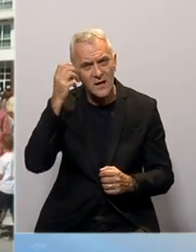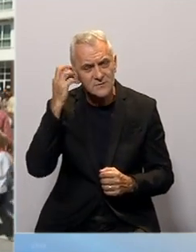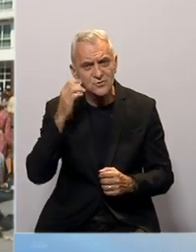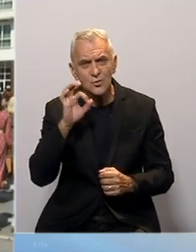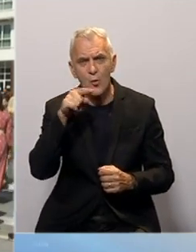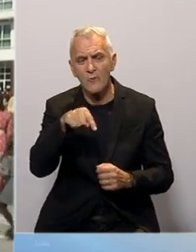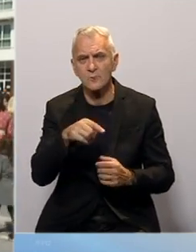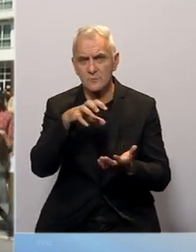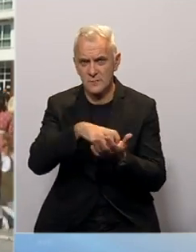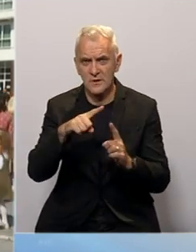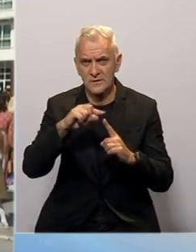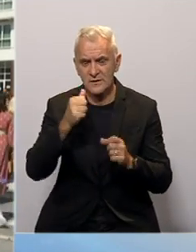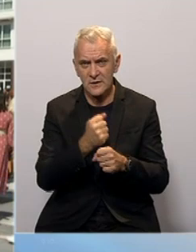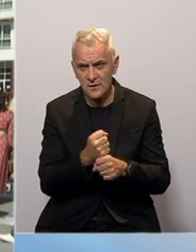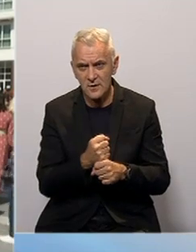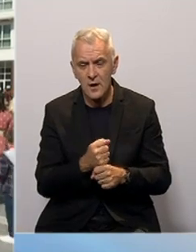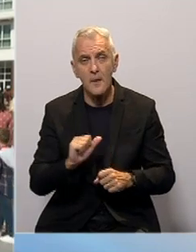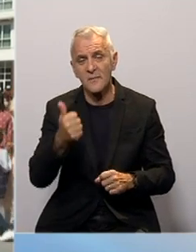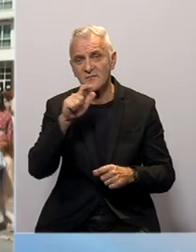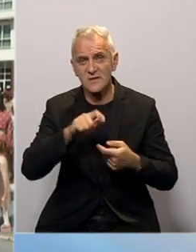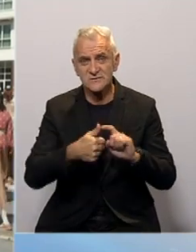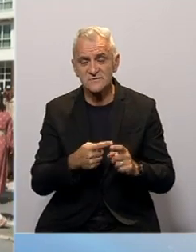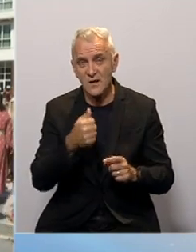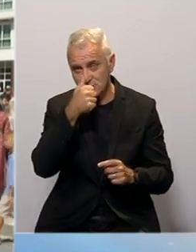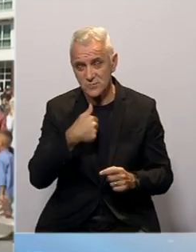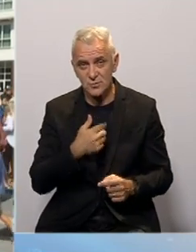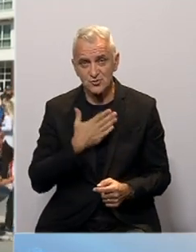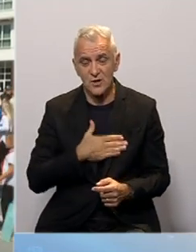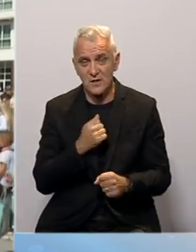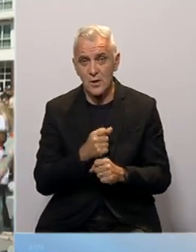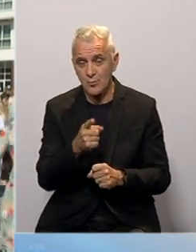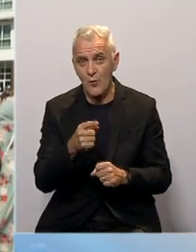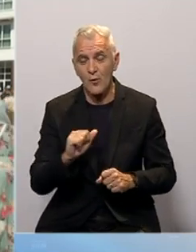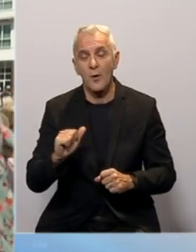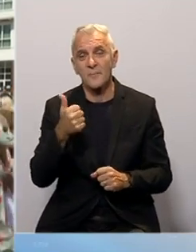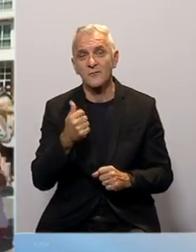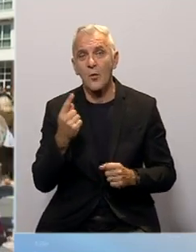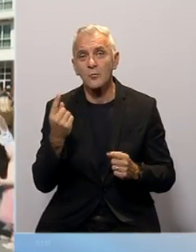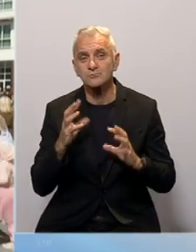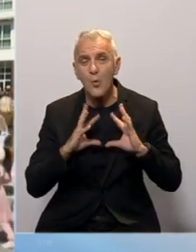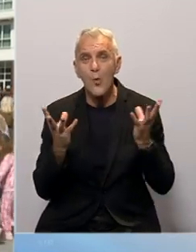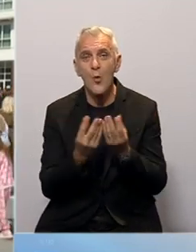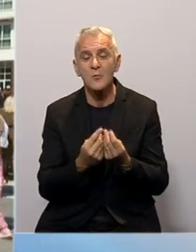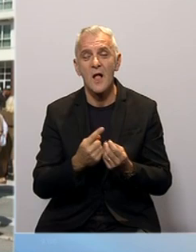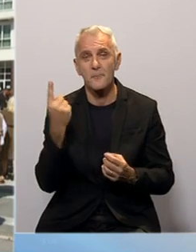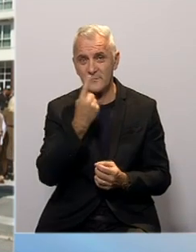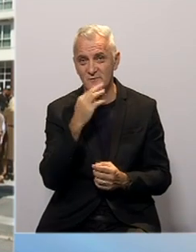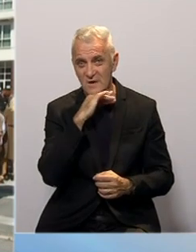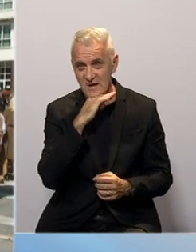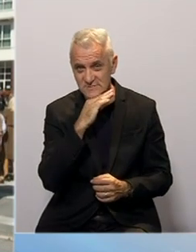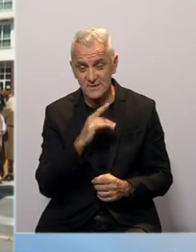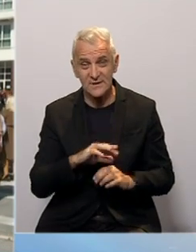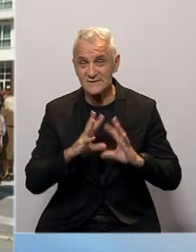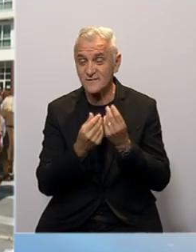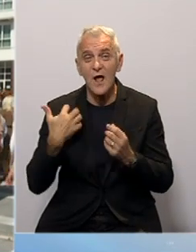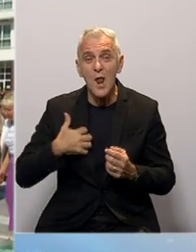trga, prva stvar rad koje smo željeli da radimo, to je upravo bila ova manifestacija i okupljanje prvačića na prvi dan škole, da se ovdje svi prvačići